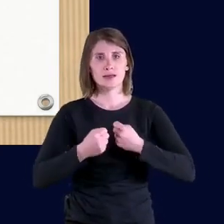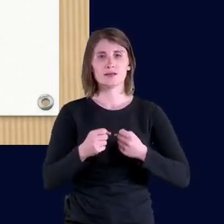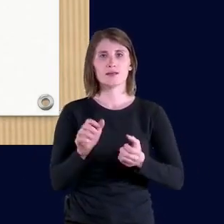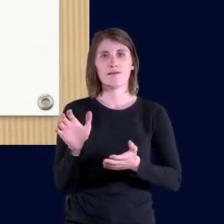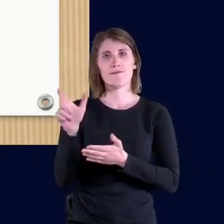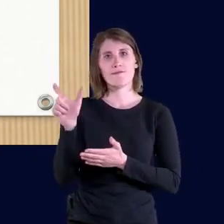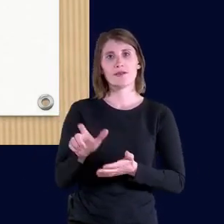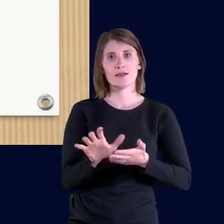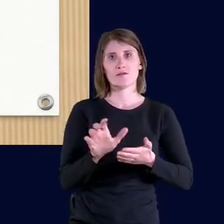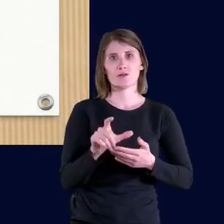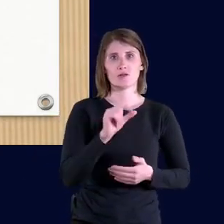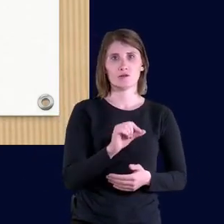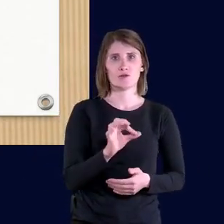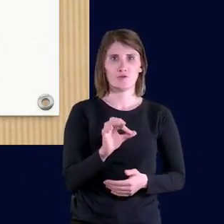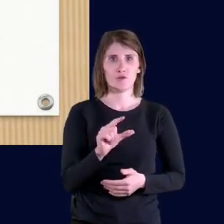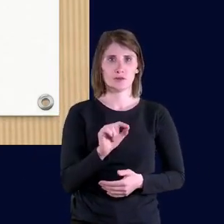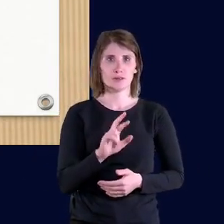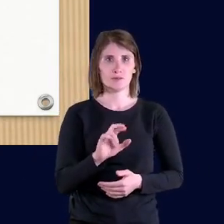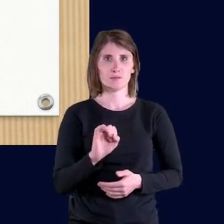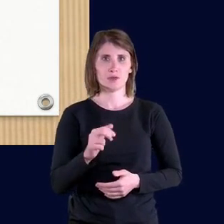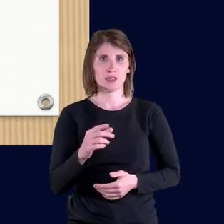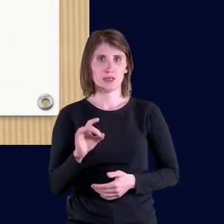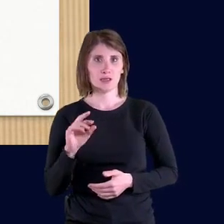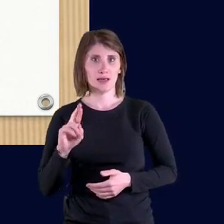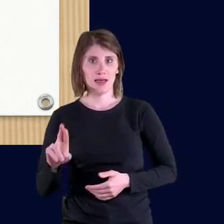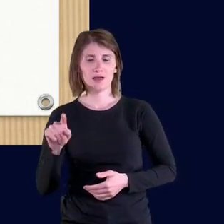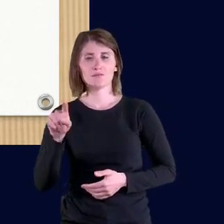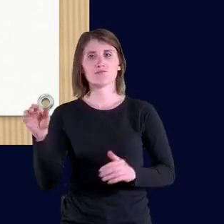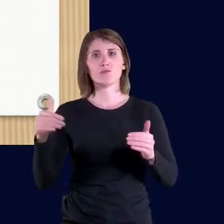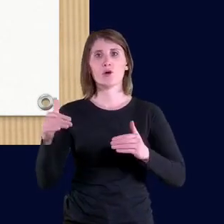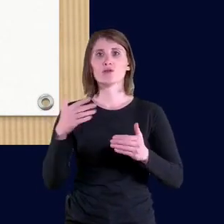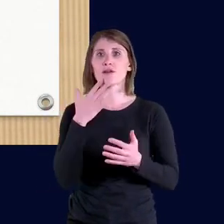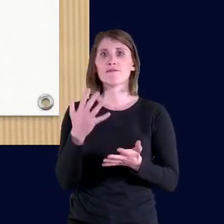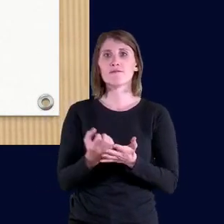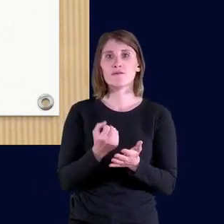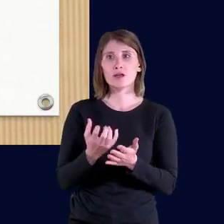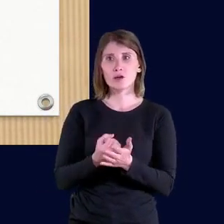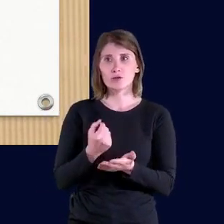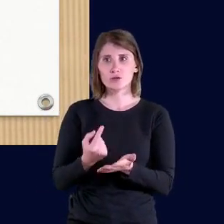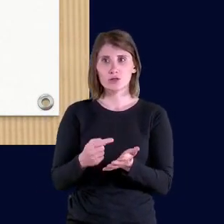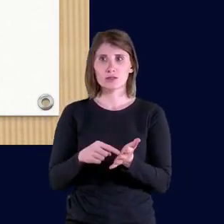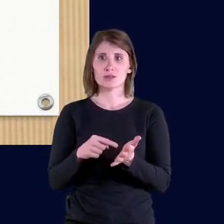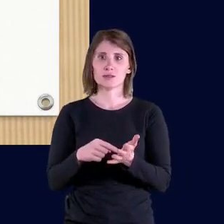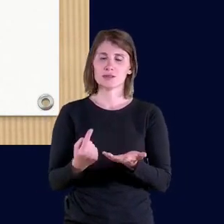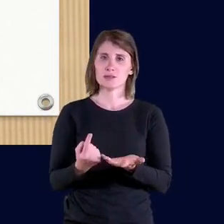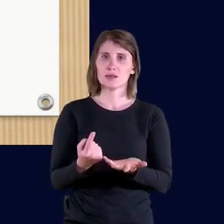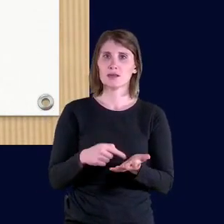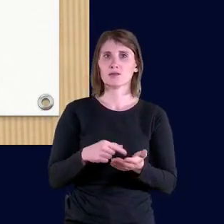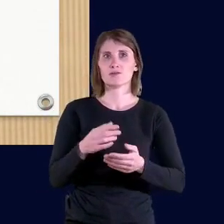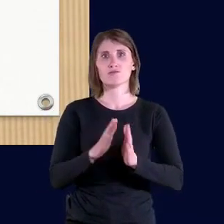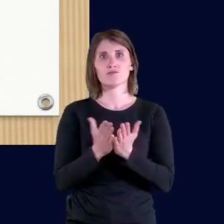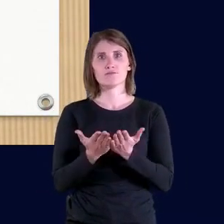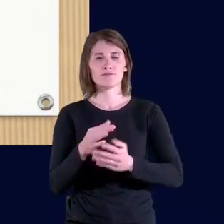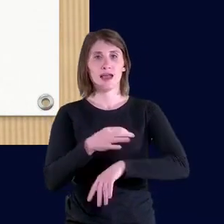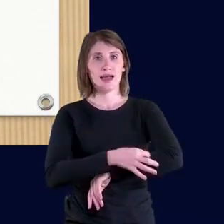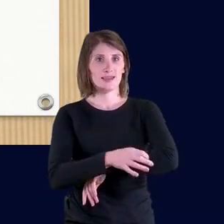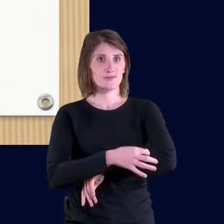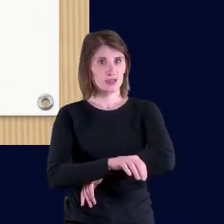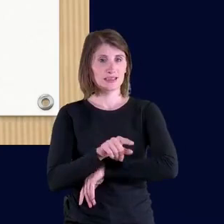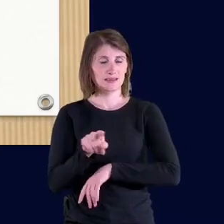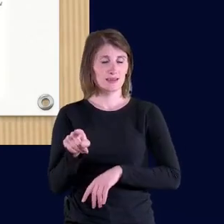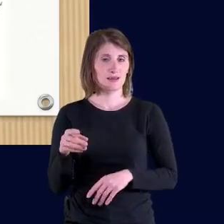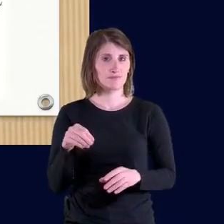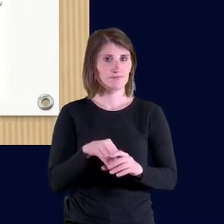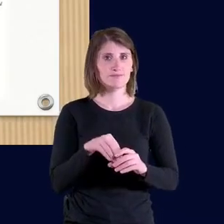Gdzie można było wykorzystać przez chwilę z podręczników akademickich